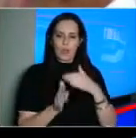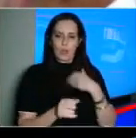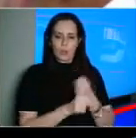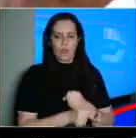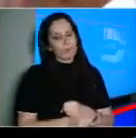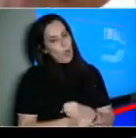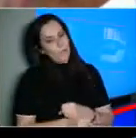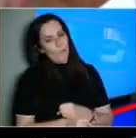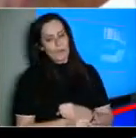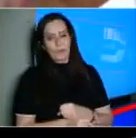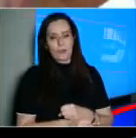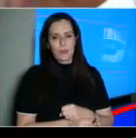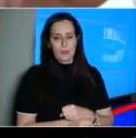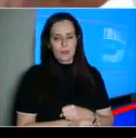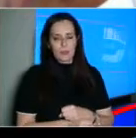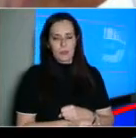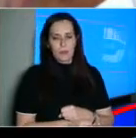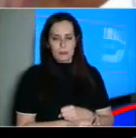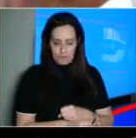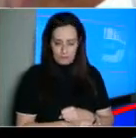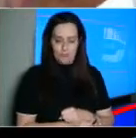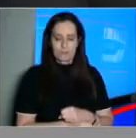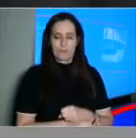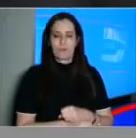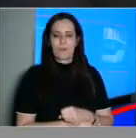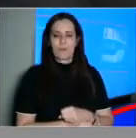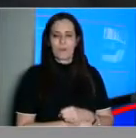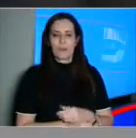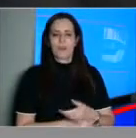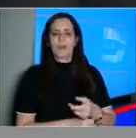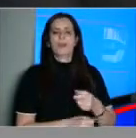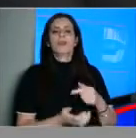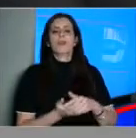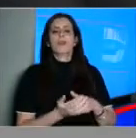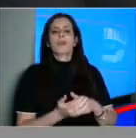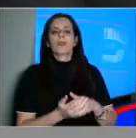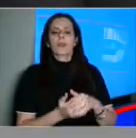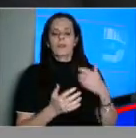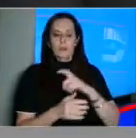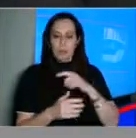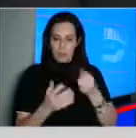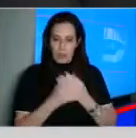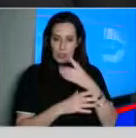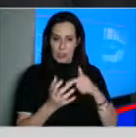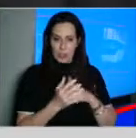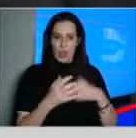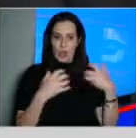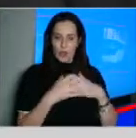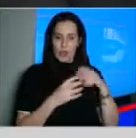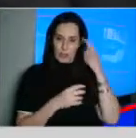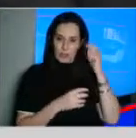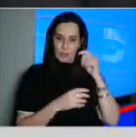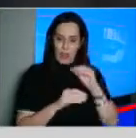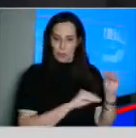עושים. אני דוקטור סמדר איצקוביץ', לשעבר ראש האגף לפיתוח תעשיות וחדשנות בעיריית אשדוד, המייסד של אשדוד סמארט